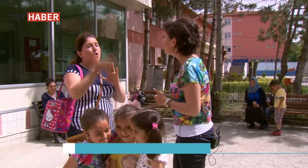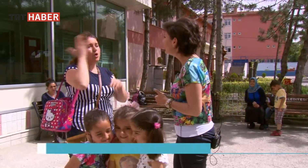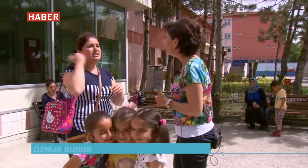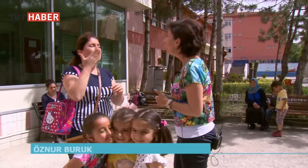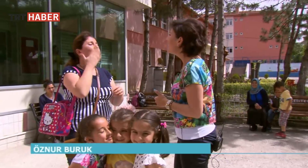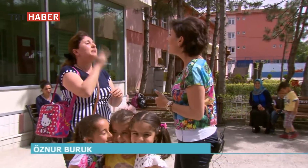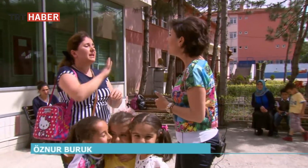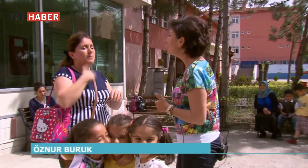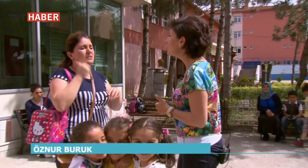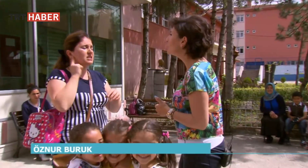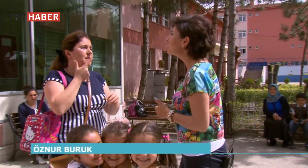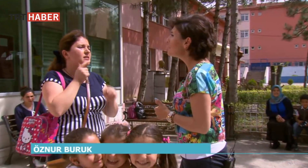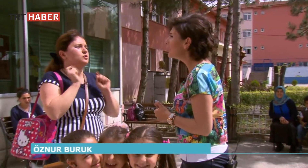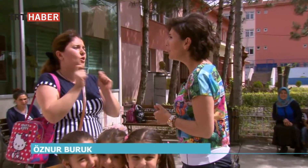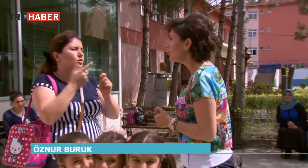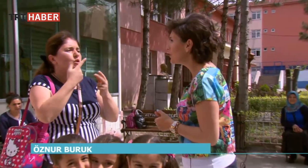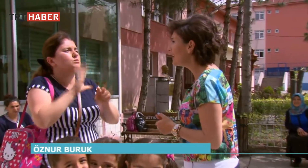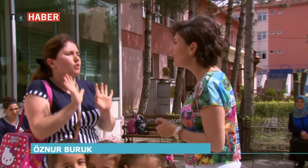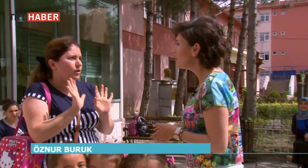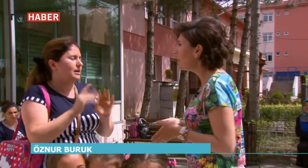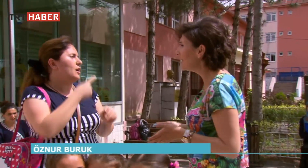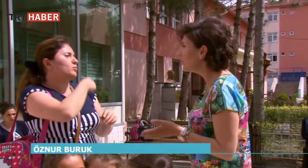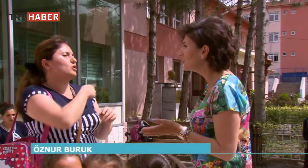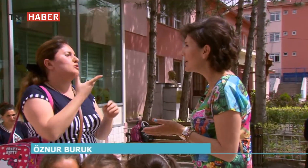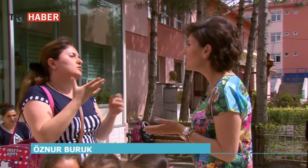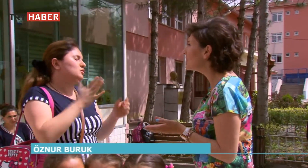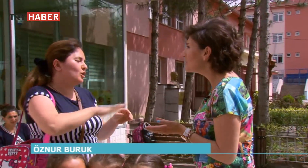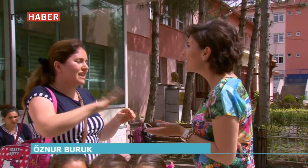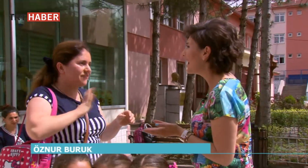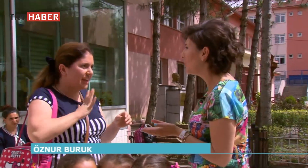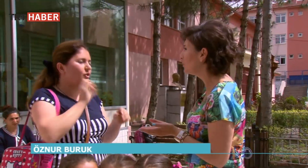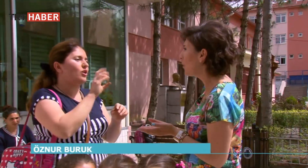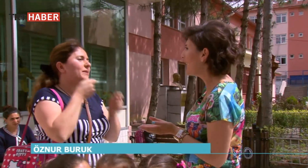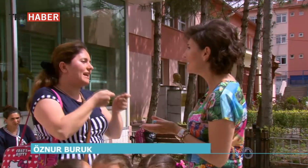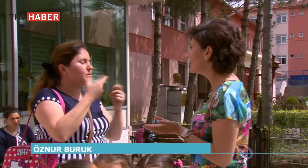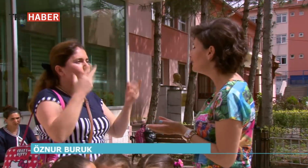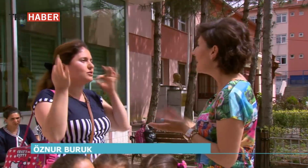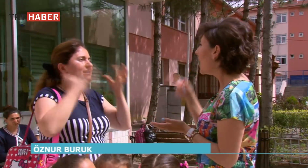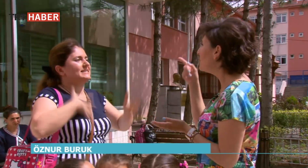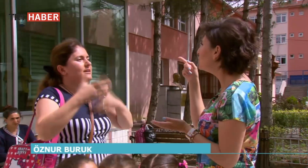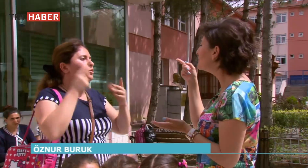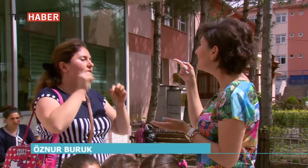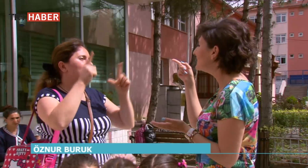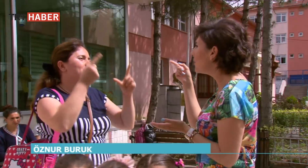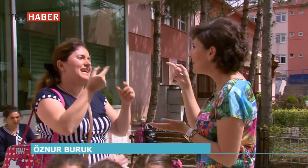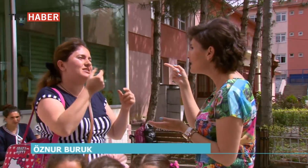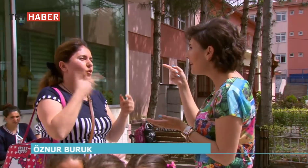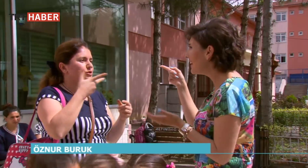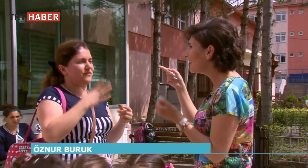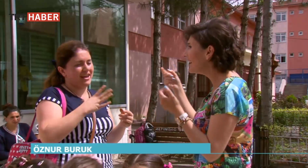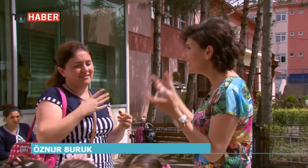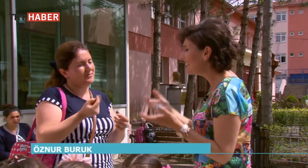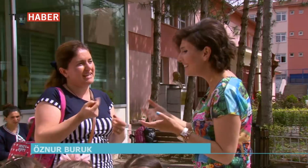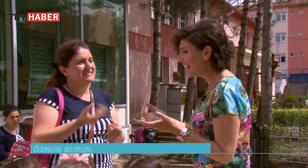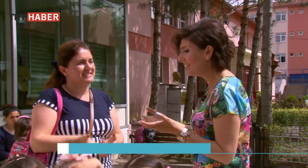Nasıl? Daha önceden okula gitmeden önce tamamen doğduktan sonra işitme engelli olduğunu öğrendim. Ama burada